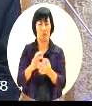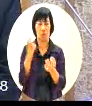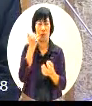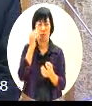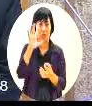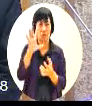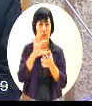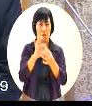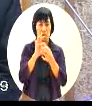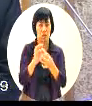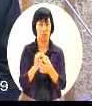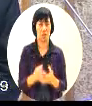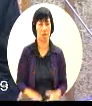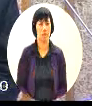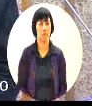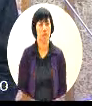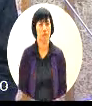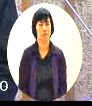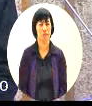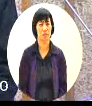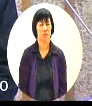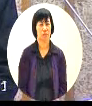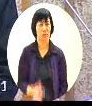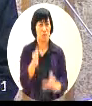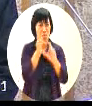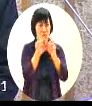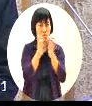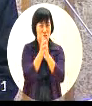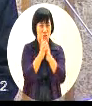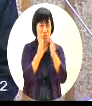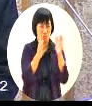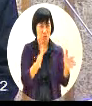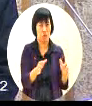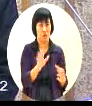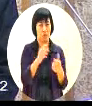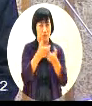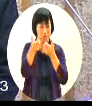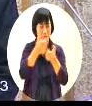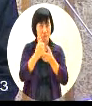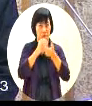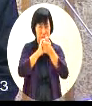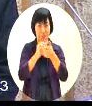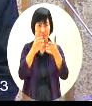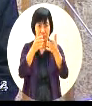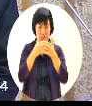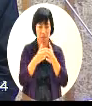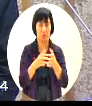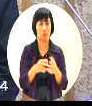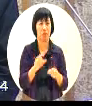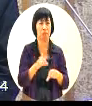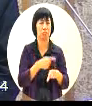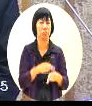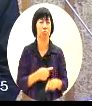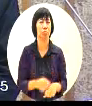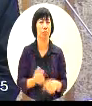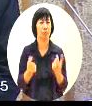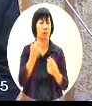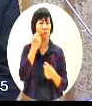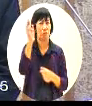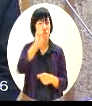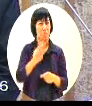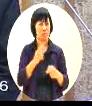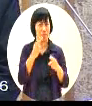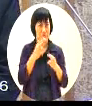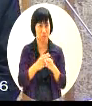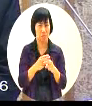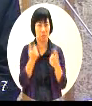征条例要有一个。区段征收为公益性、必要性评估报告，哦嗯、所以我了解就是咱即马地震局嘛已经